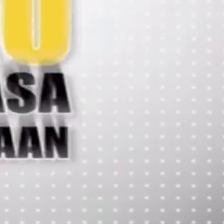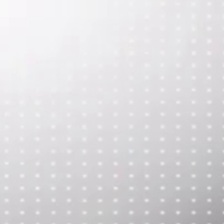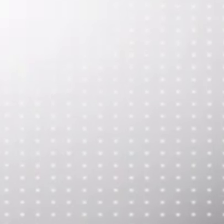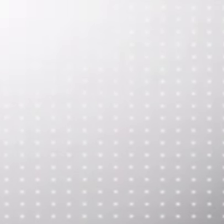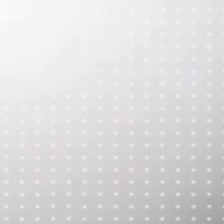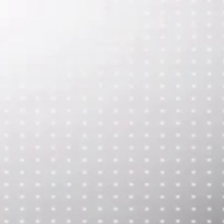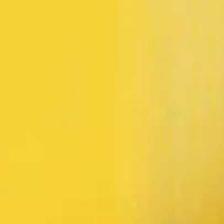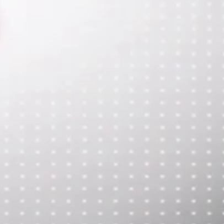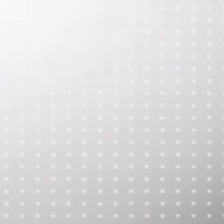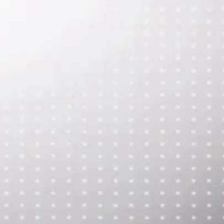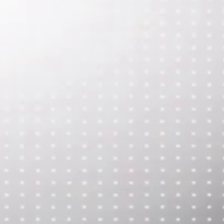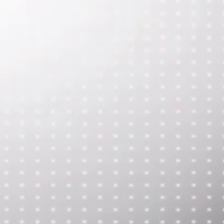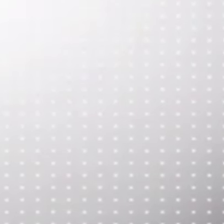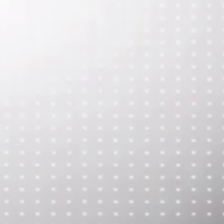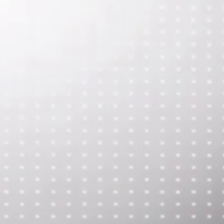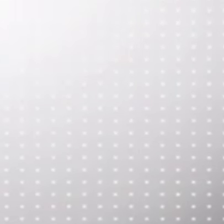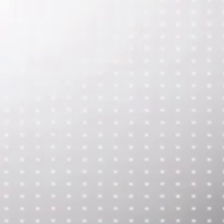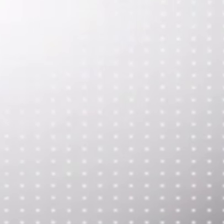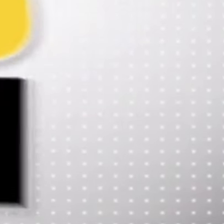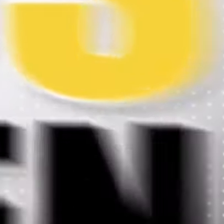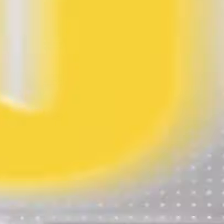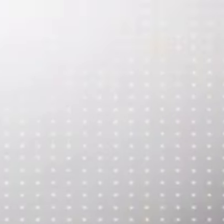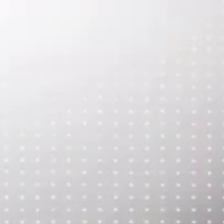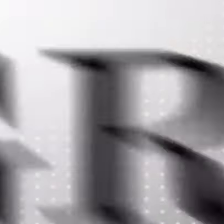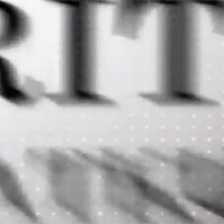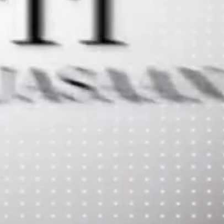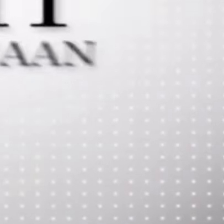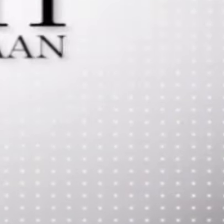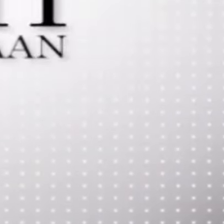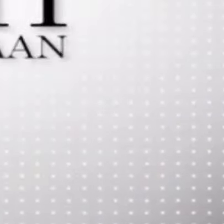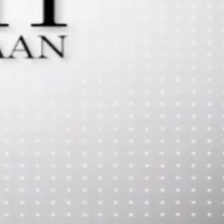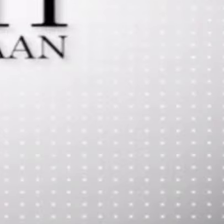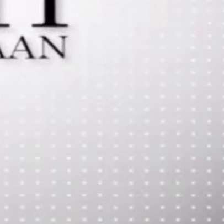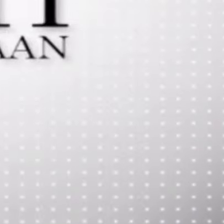penguatkuasaan dengan tegas telus dan efisen sila layari